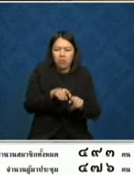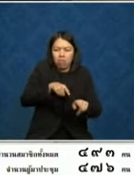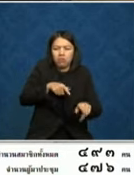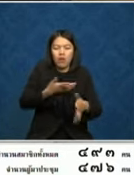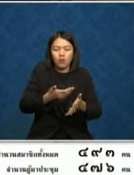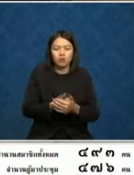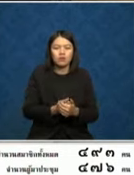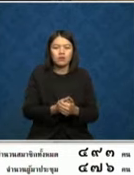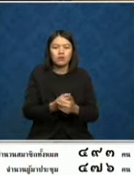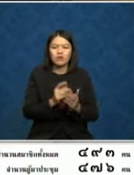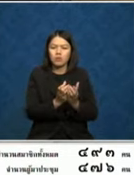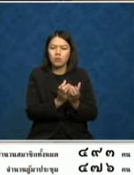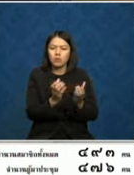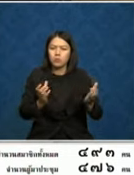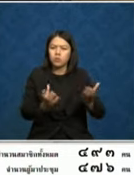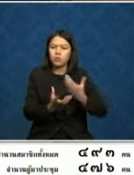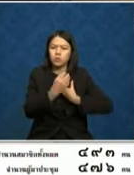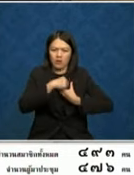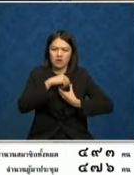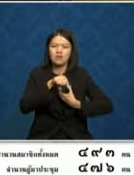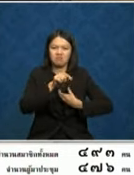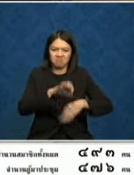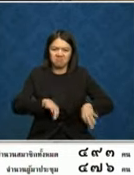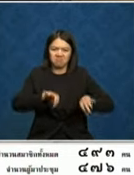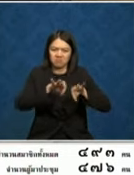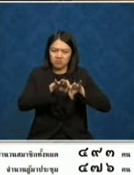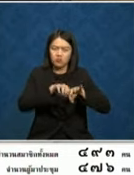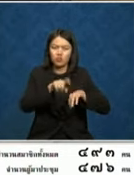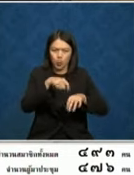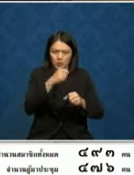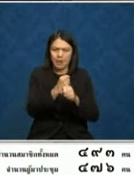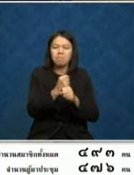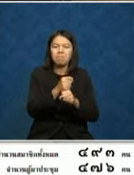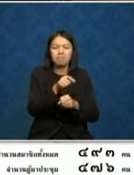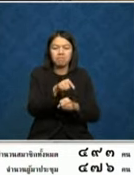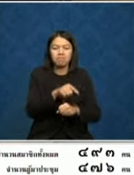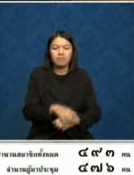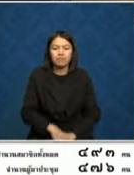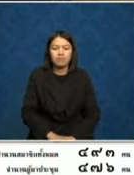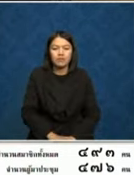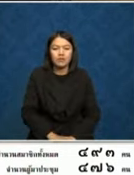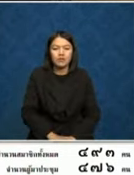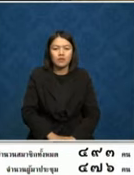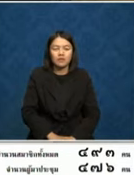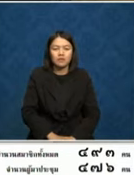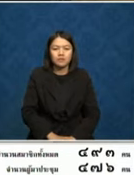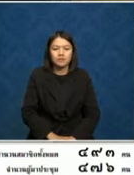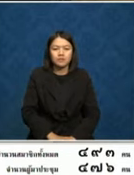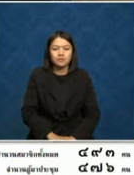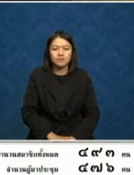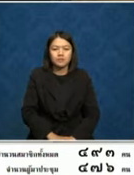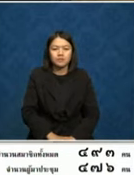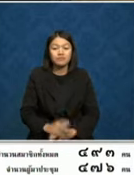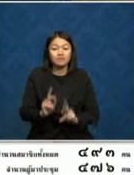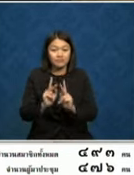ลครับต้องผ่าตัดนะครับต้องผ่าตัด3เรื่องนิติธรรมครับเราเชิญ